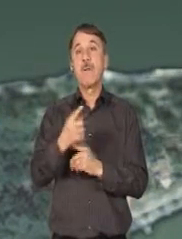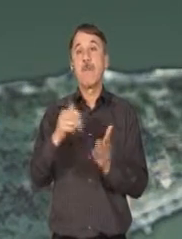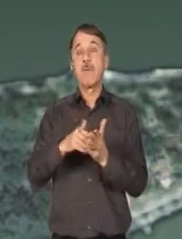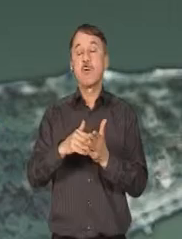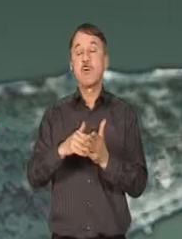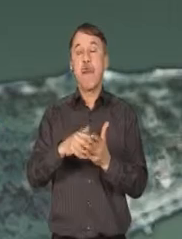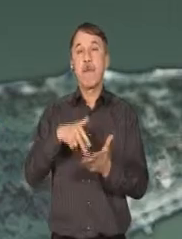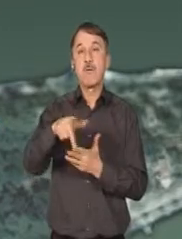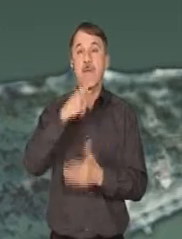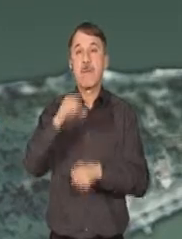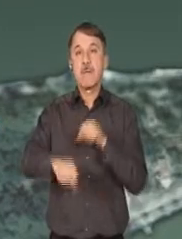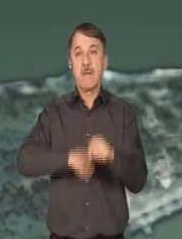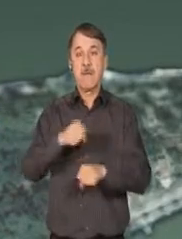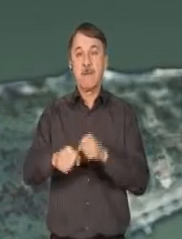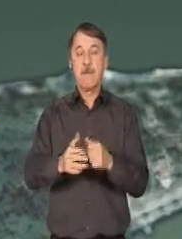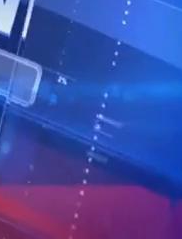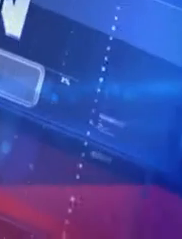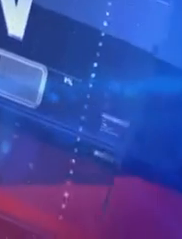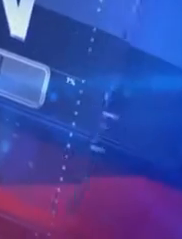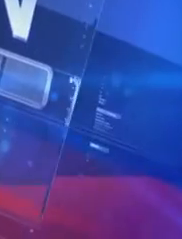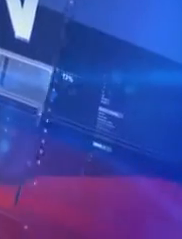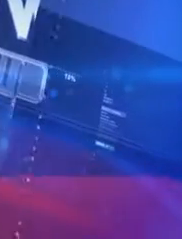biti pešačko-biciklistički most.